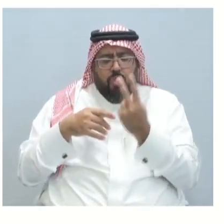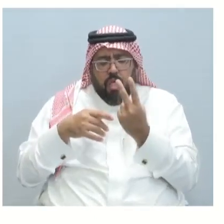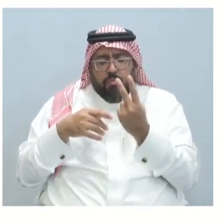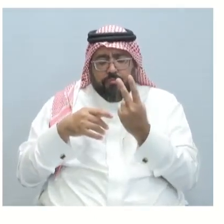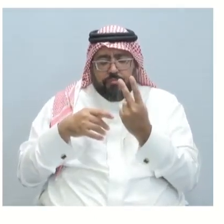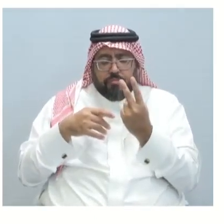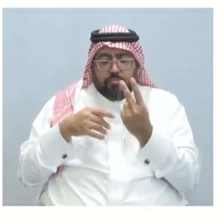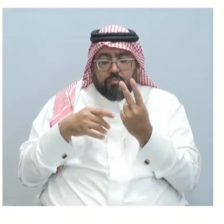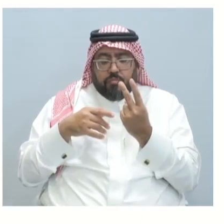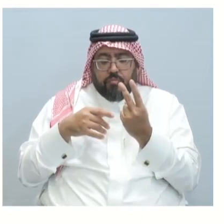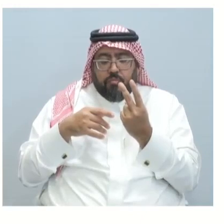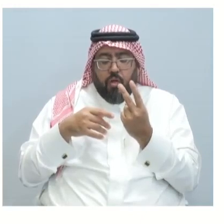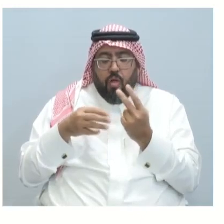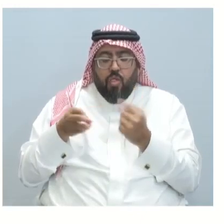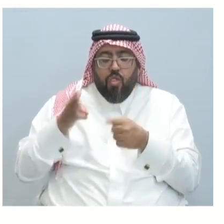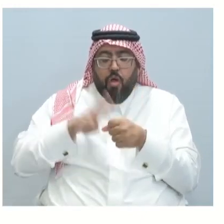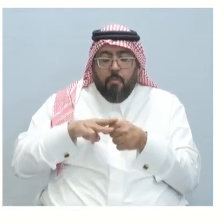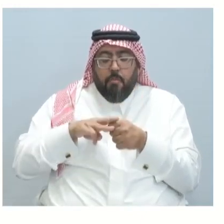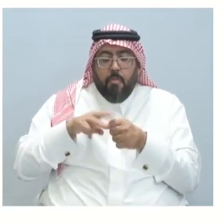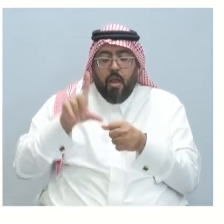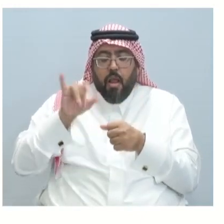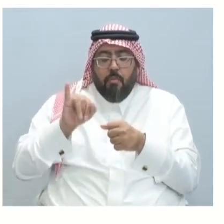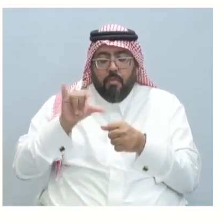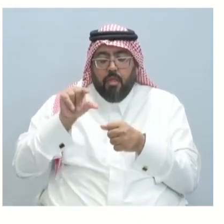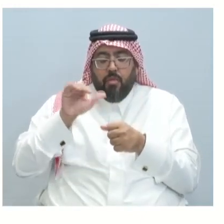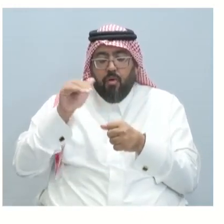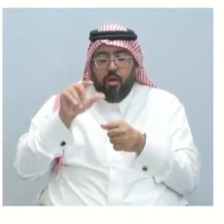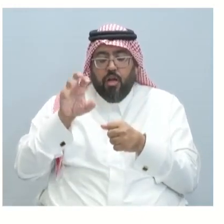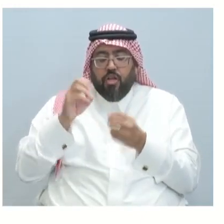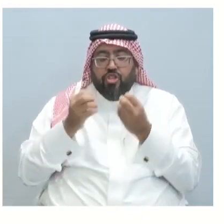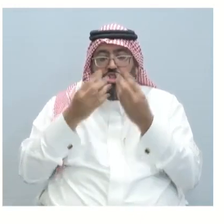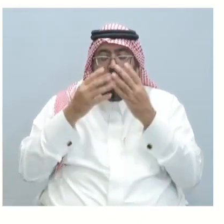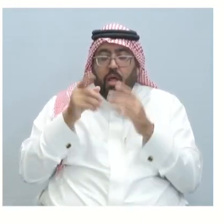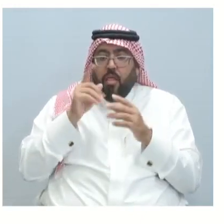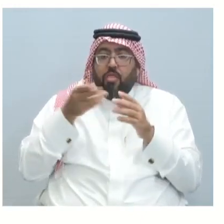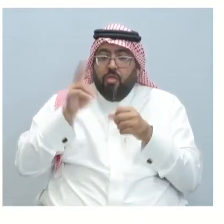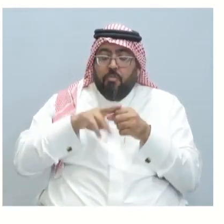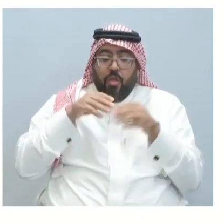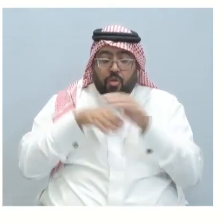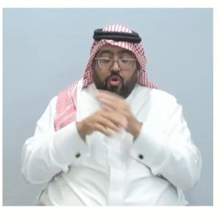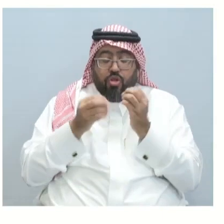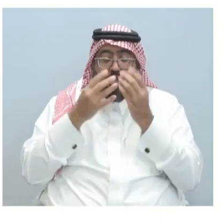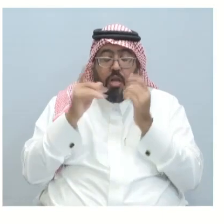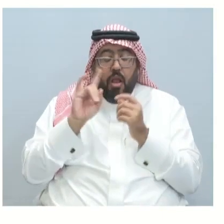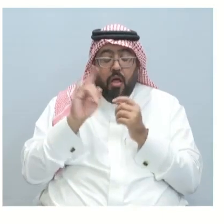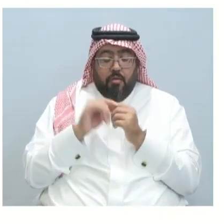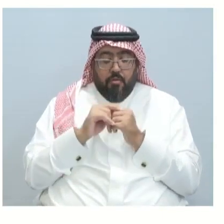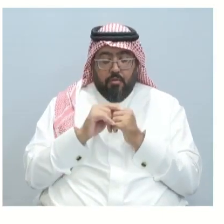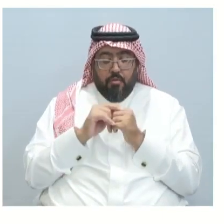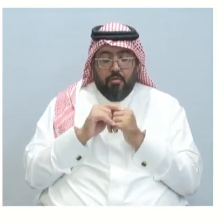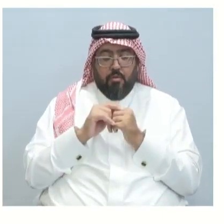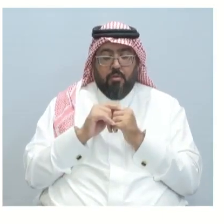رسول الله صلى الله عليه وسلم رغم انفه ثم رغم انفه ثم رغم انفه